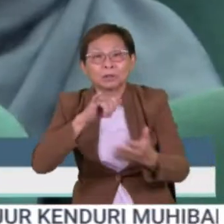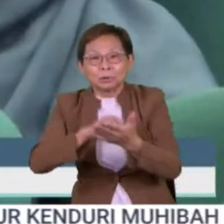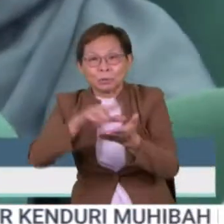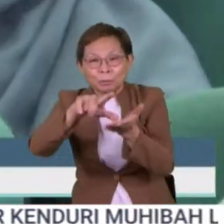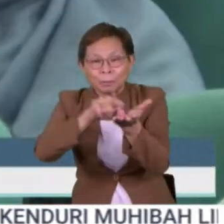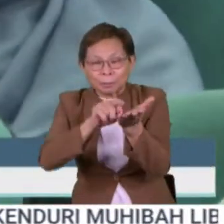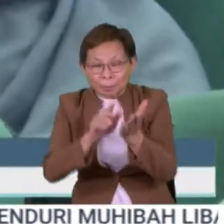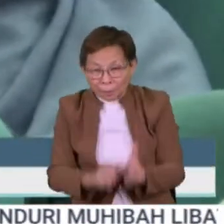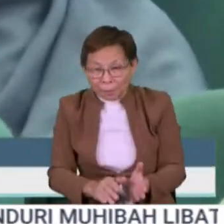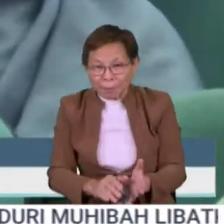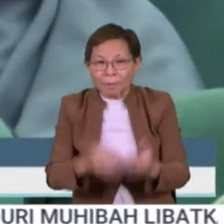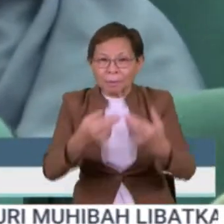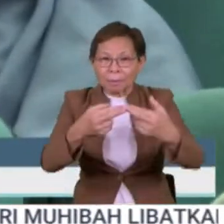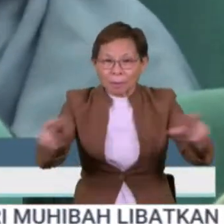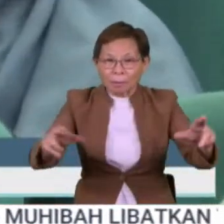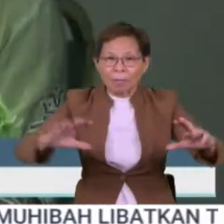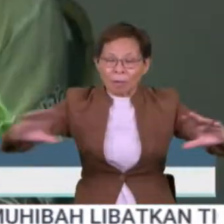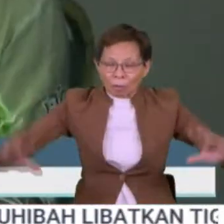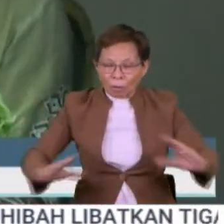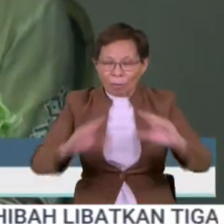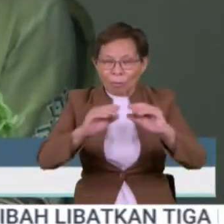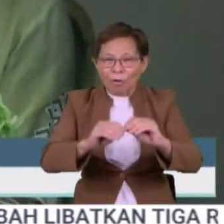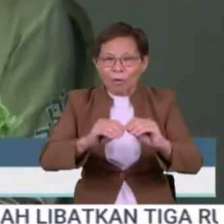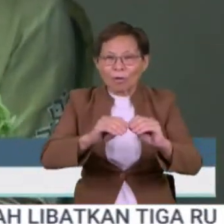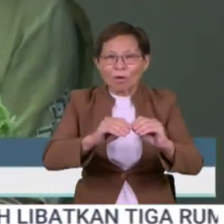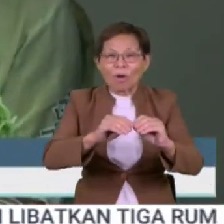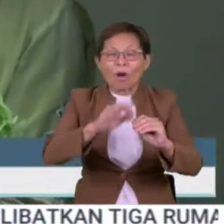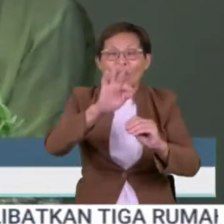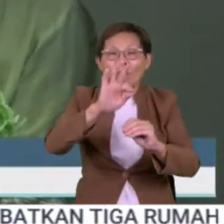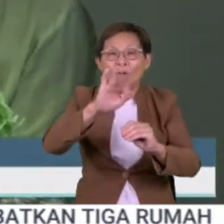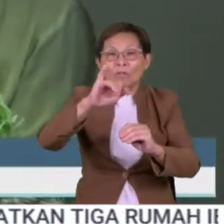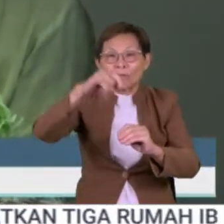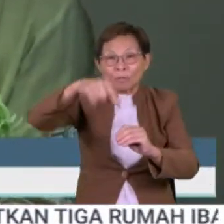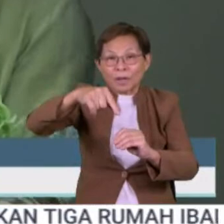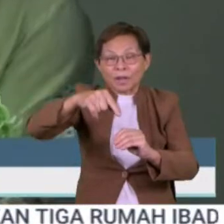kepada pembibitan selepas meresmikan convention Palu